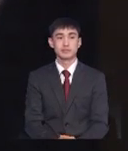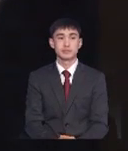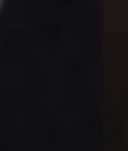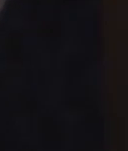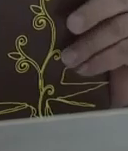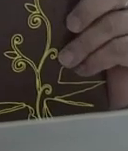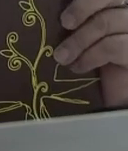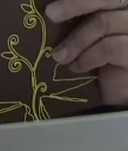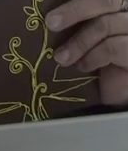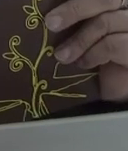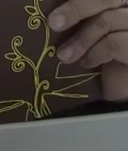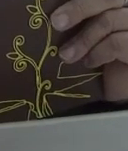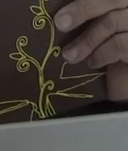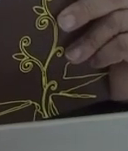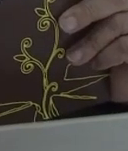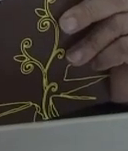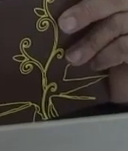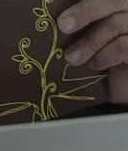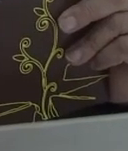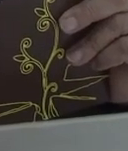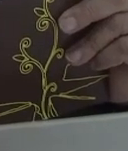Бархан Ержан юсен телерадиокомпания Жетысу L